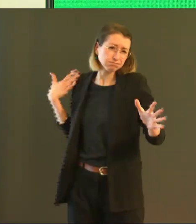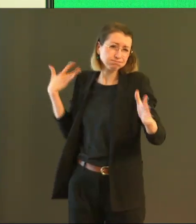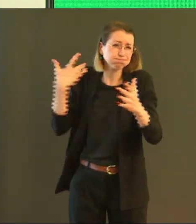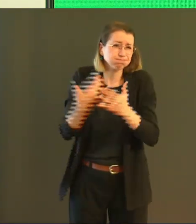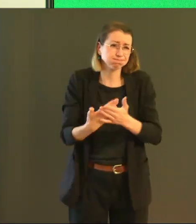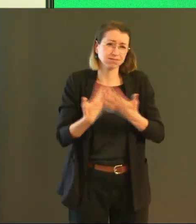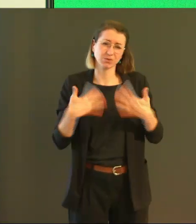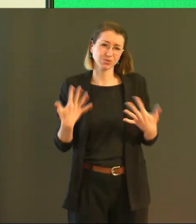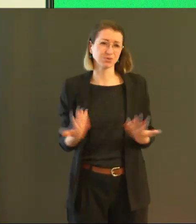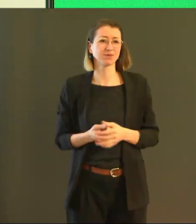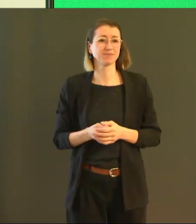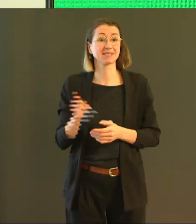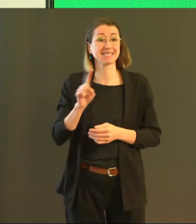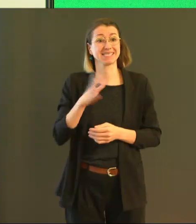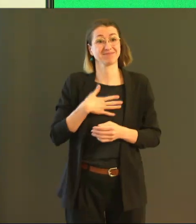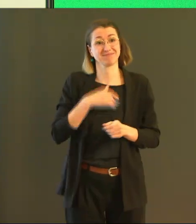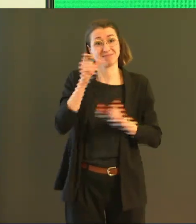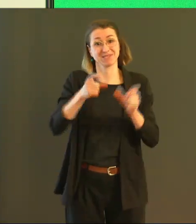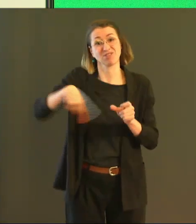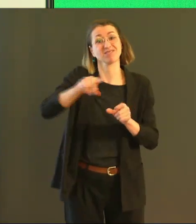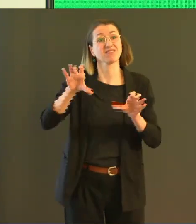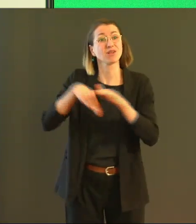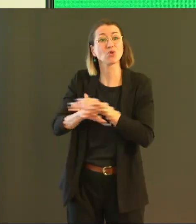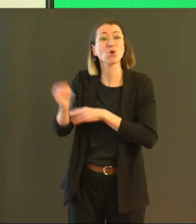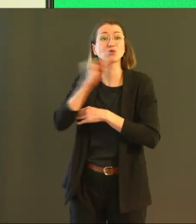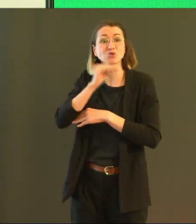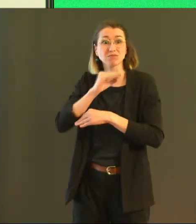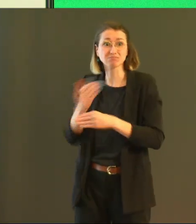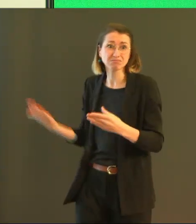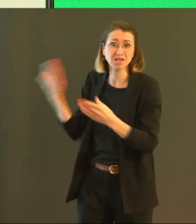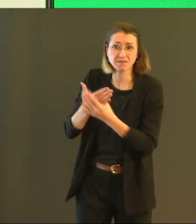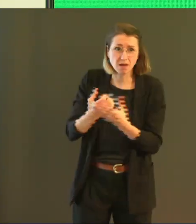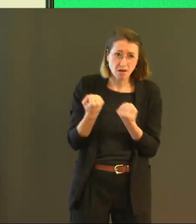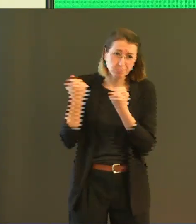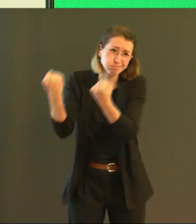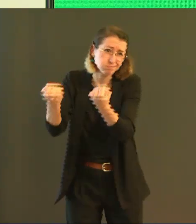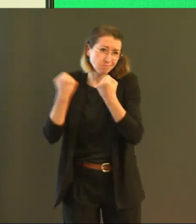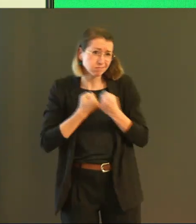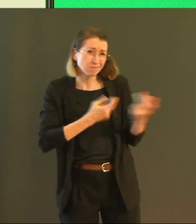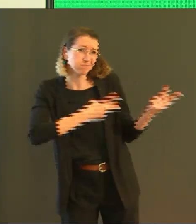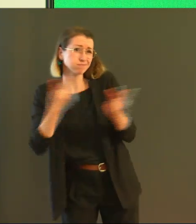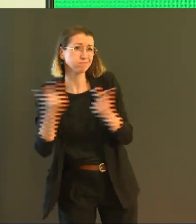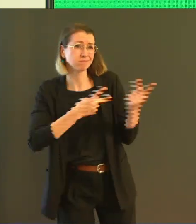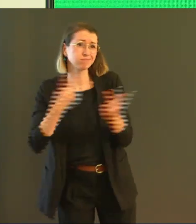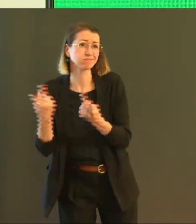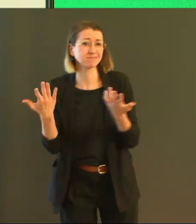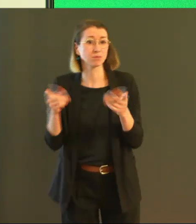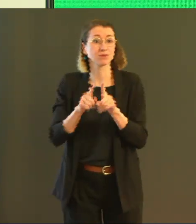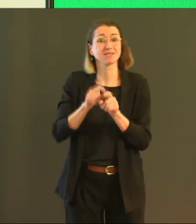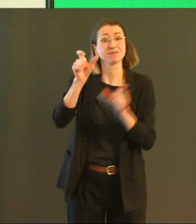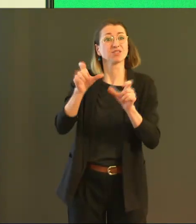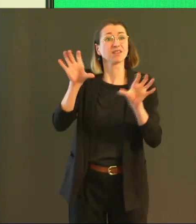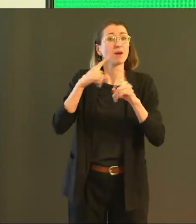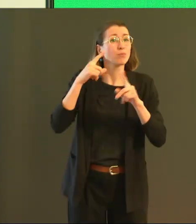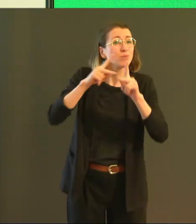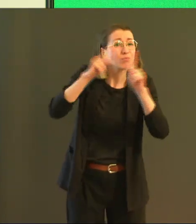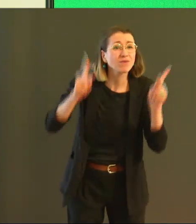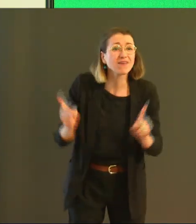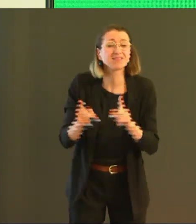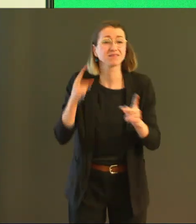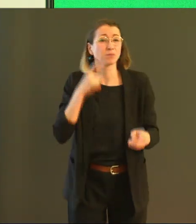membres des services d'urgence et d'intervention au service des gouverneurs de province mais également aux administrations communales et